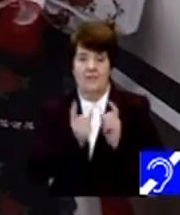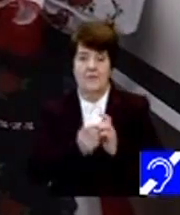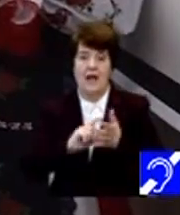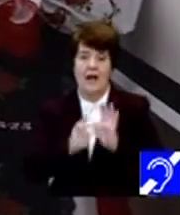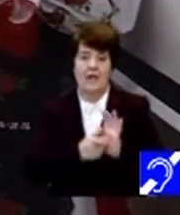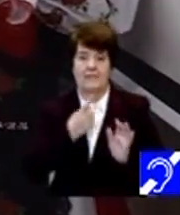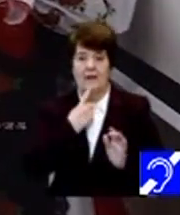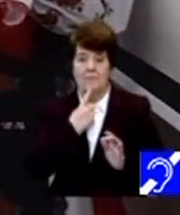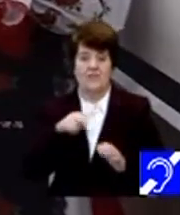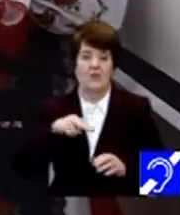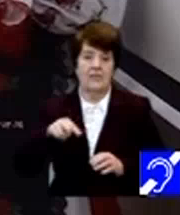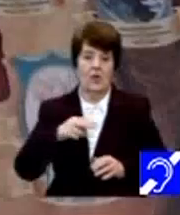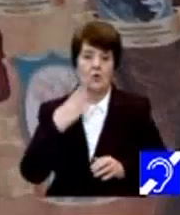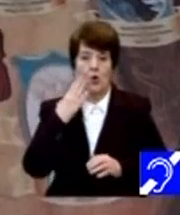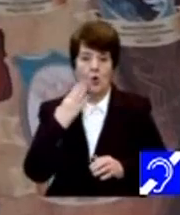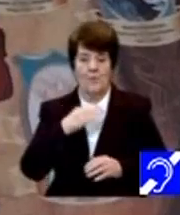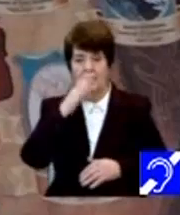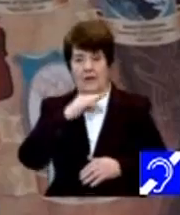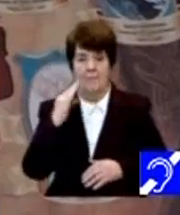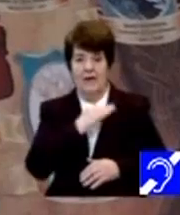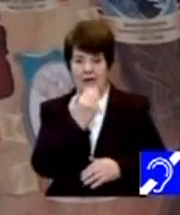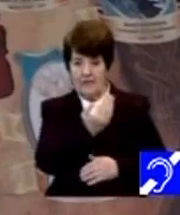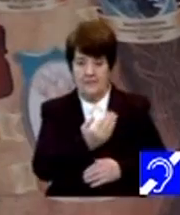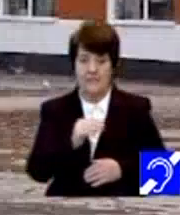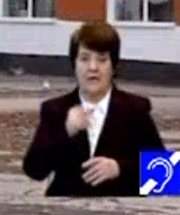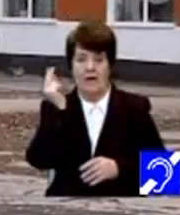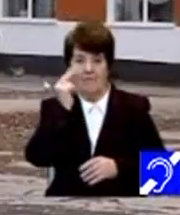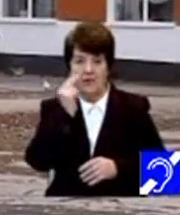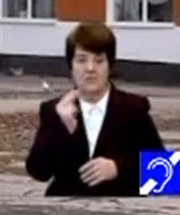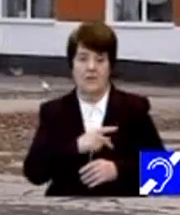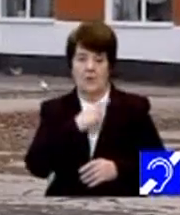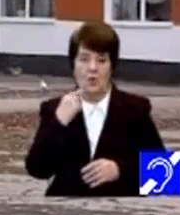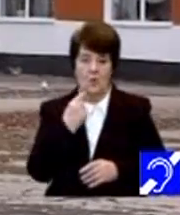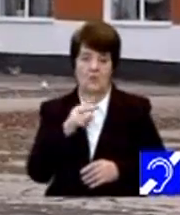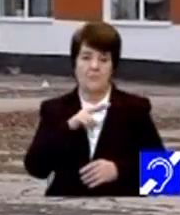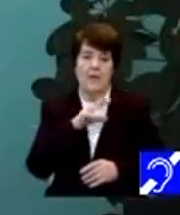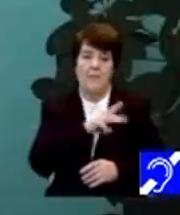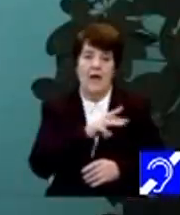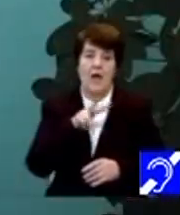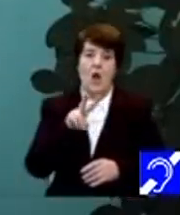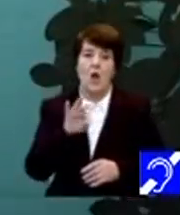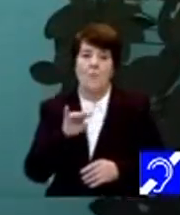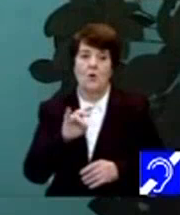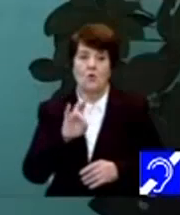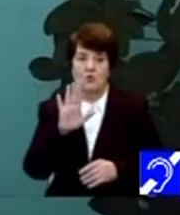Inițiativa de a moderniza clasa de limba și literatura română a venit de la părinții elevilor care își fac studiile la liceul rus Mihail Lomonosov. Этот проект